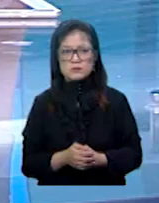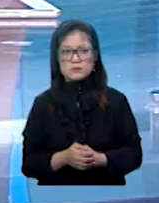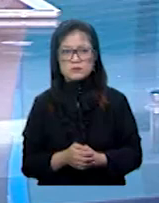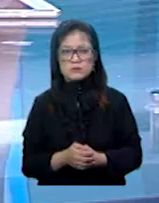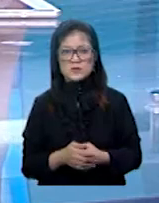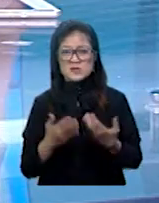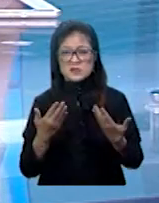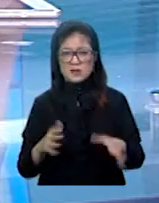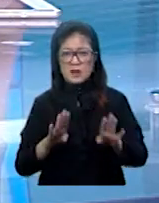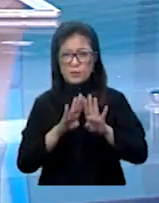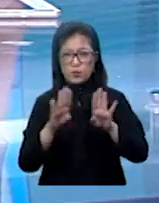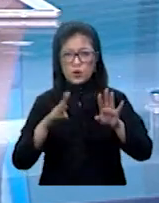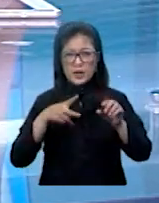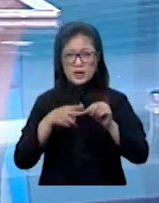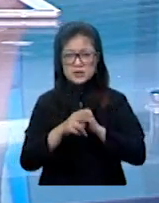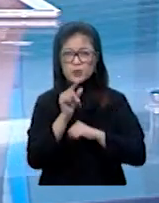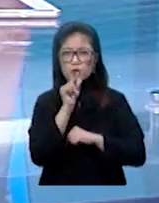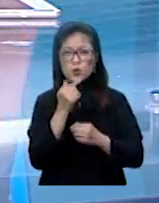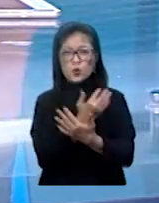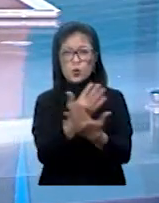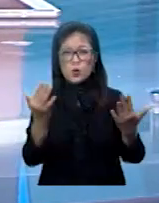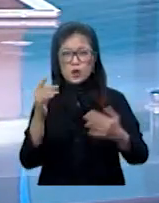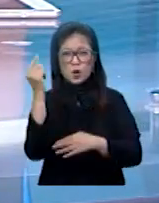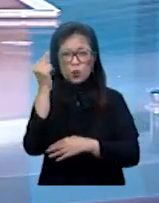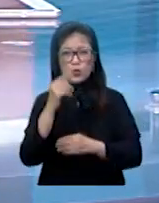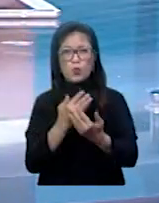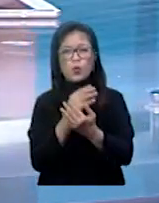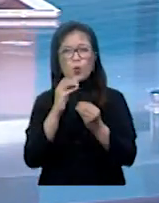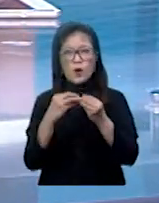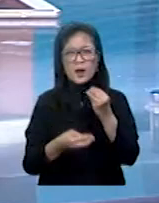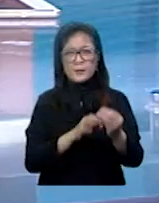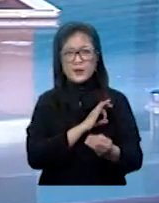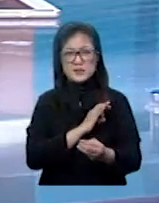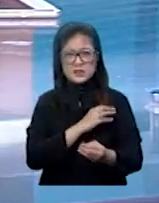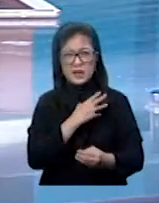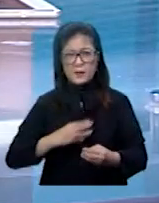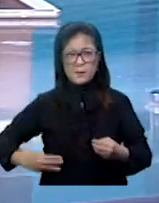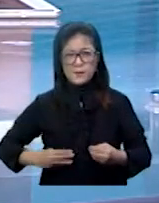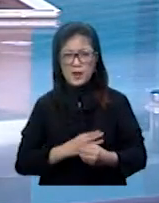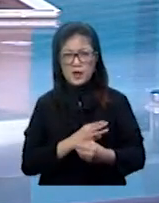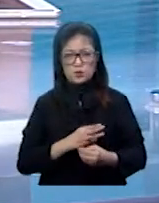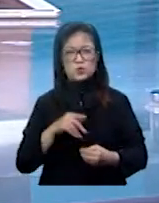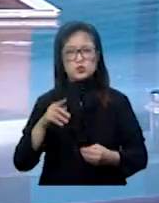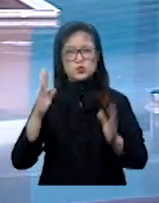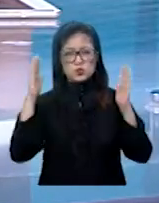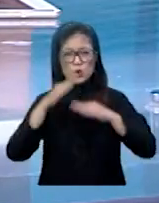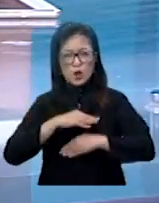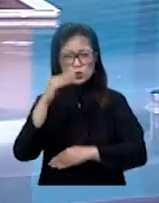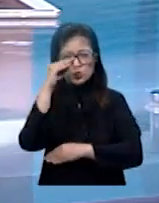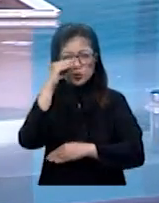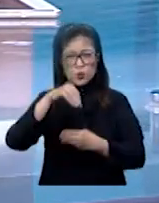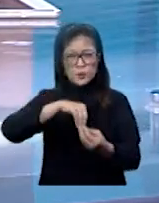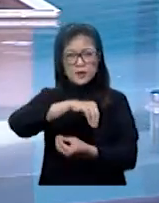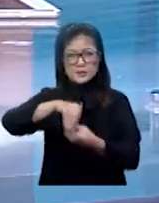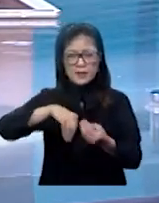telah resmi dibuka untuk masyarakat umum wakil presiden Ma'ruf Amin melaksanakan salat subuh berjamaah di Masjid Raya zayyat di